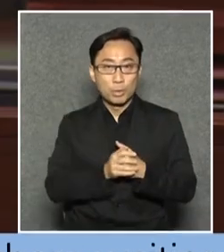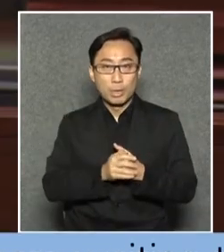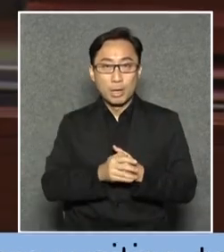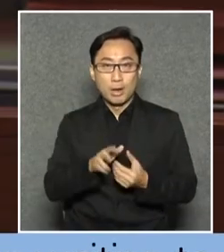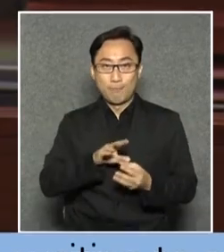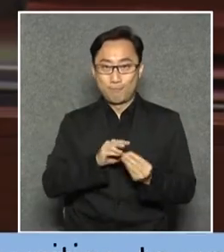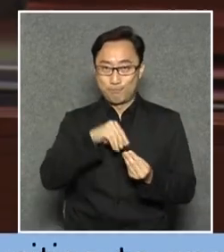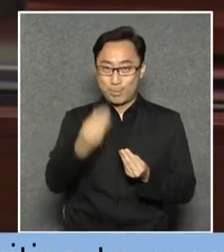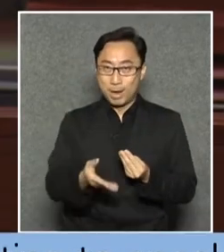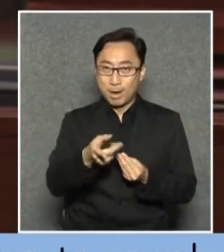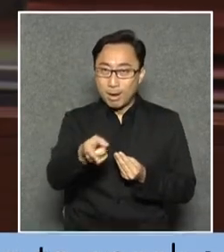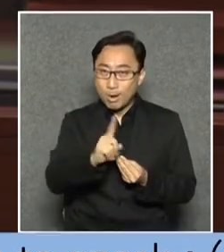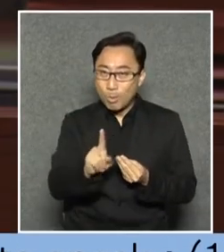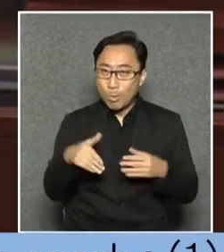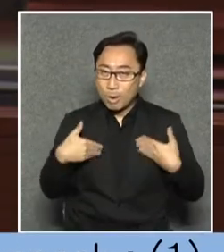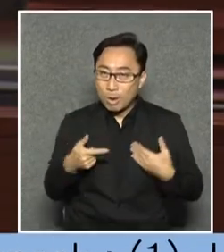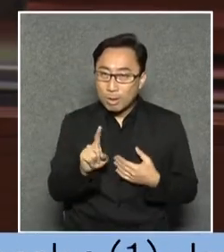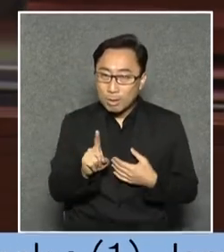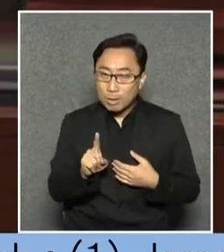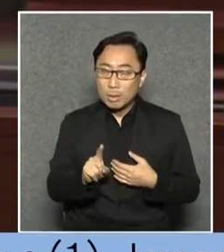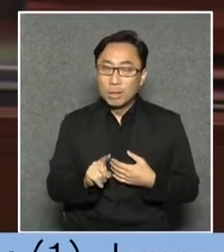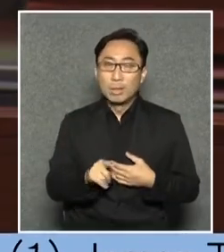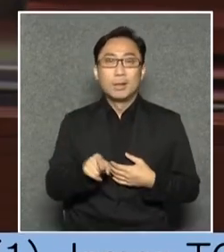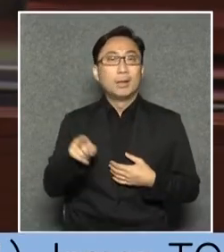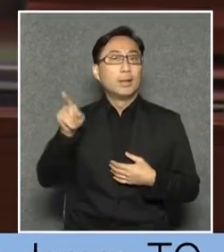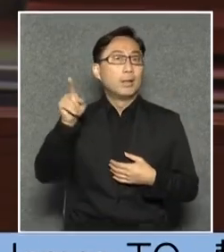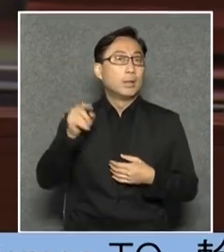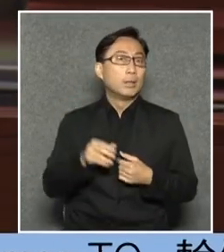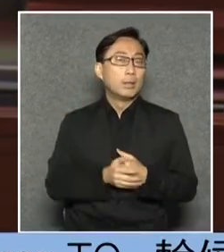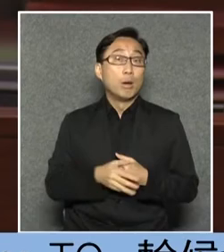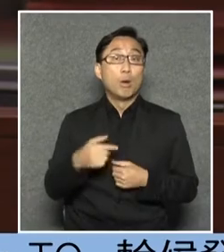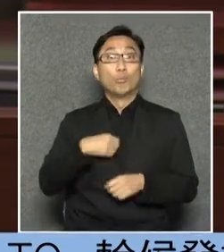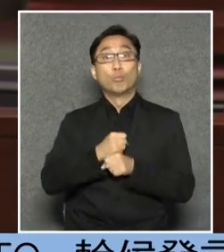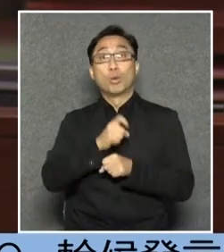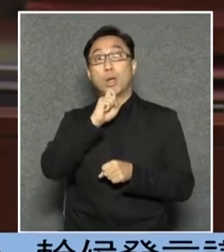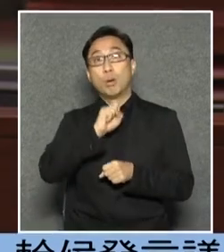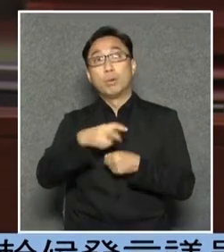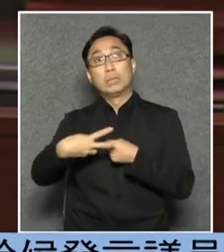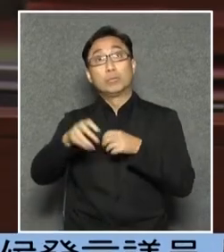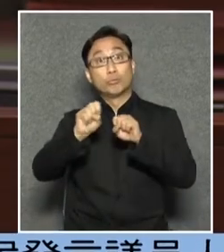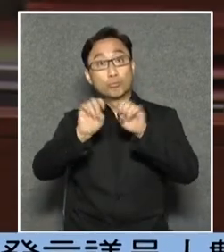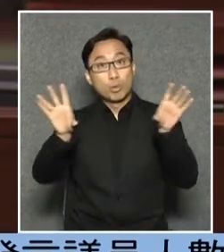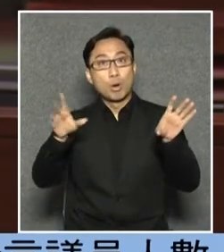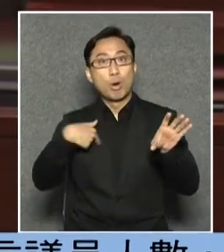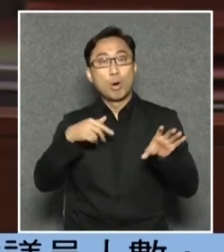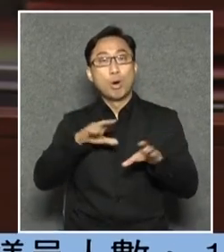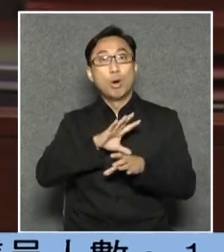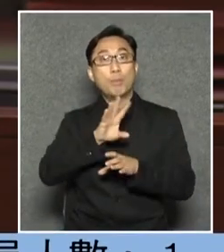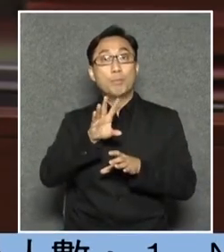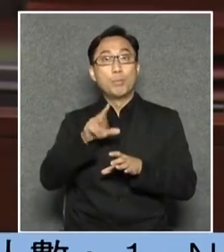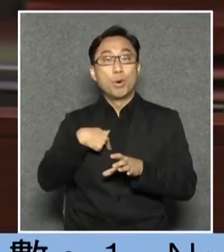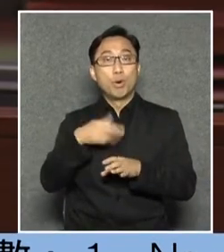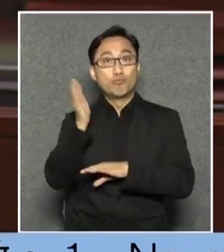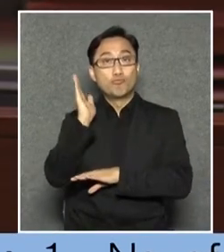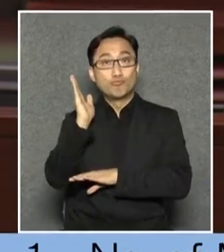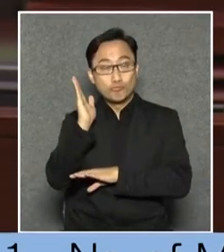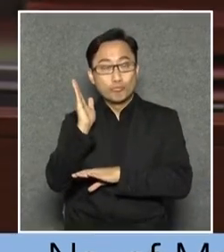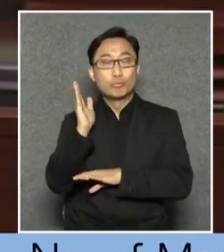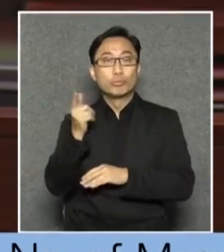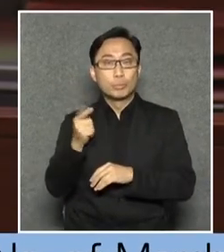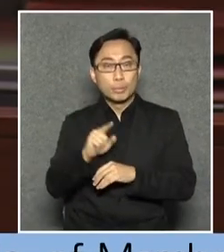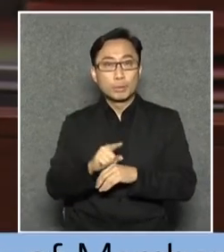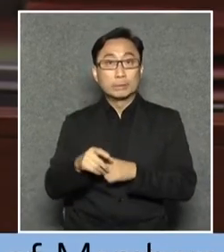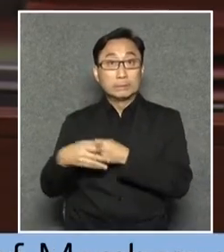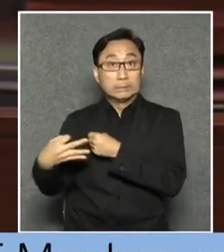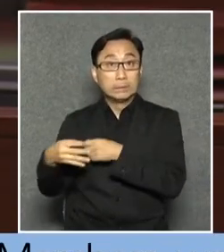讲，这个我有做嘢噶，二读嗰阵时喺我任内嘅三读。三讀就睇下長毛七拉唔拉布